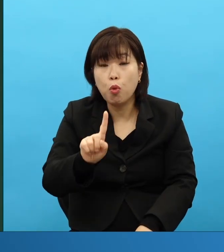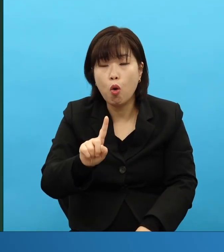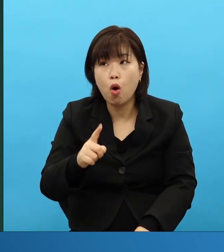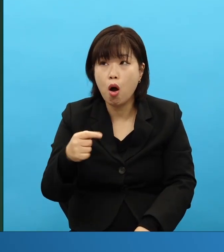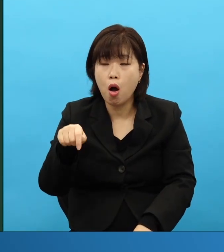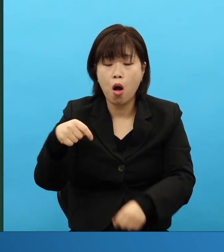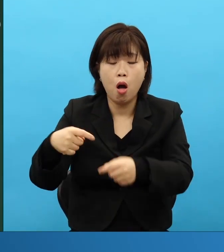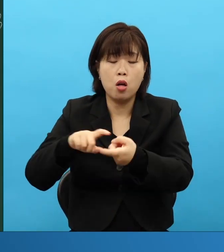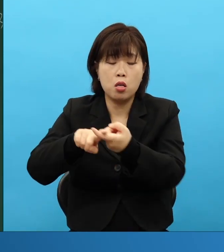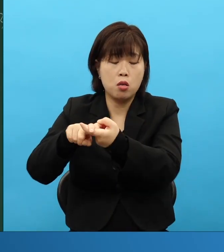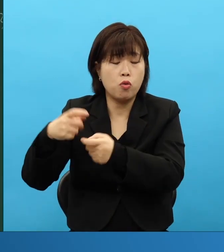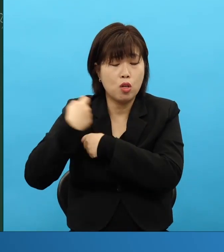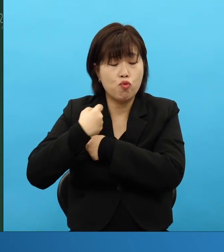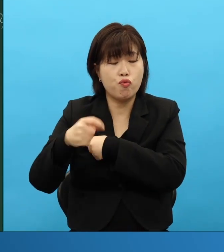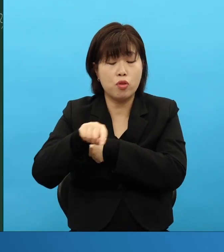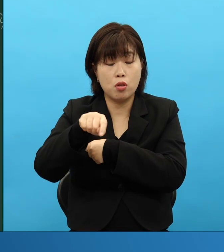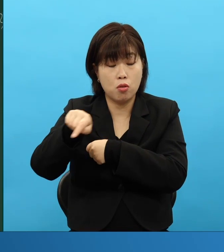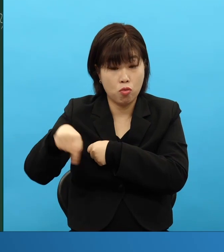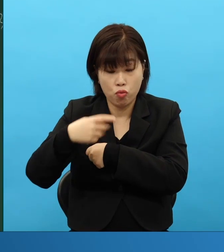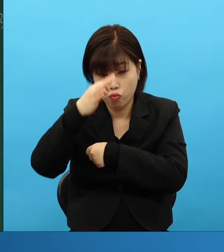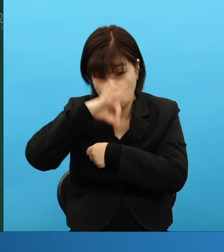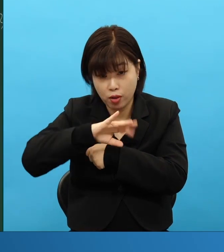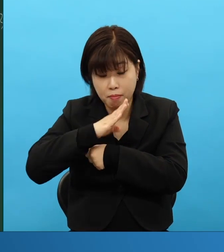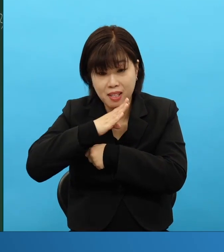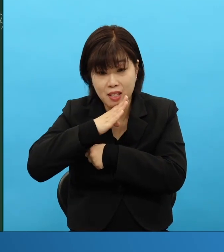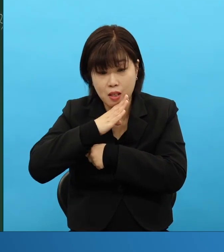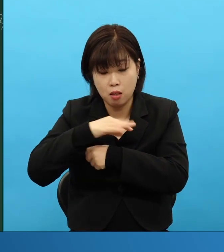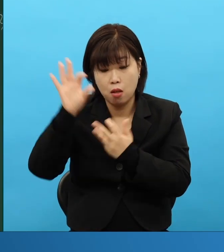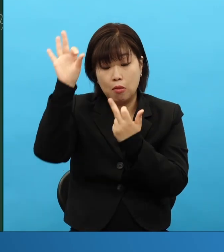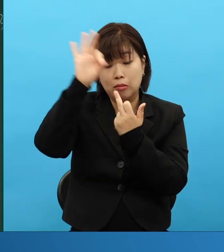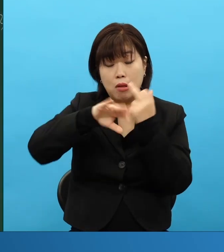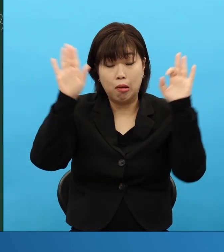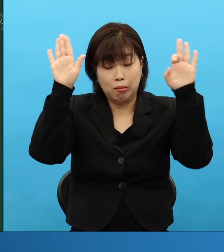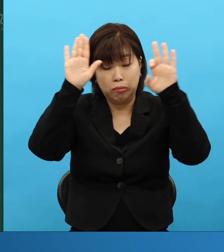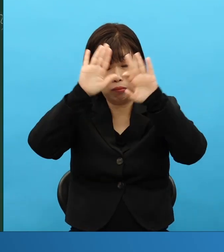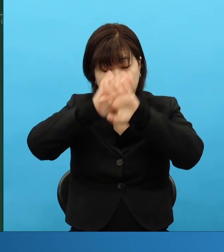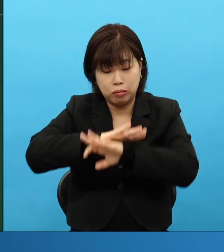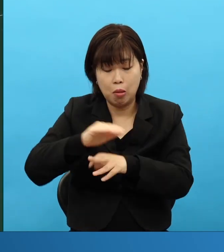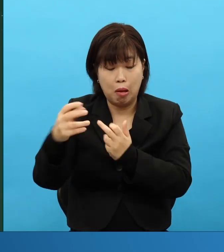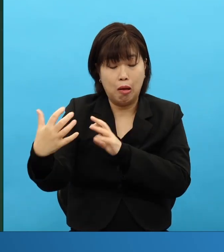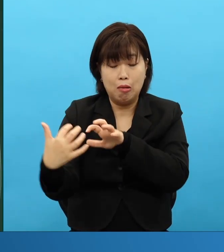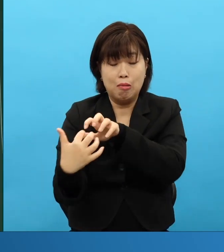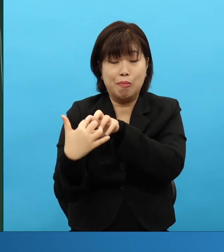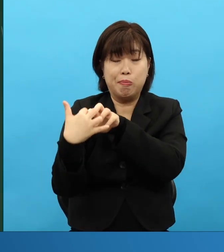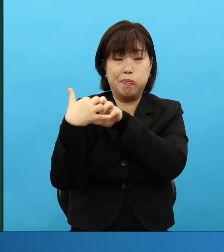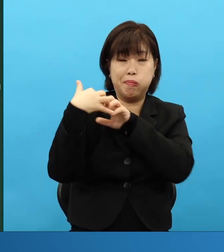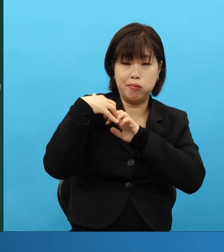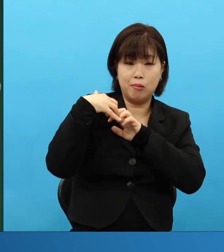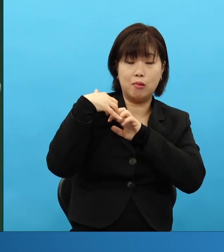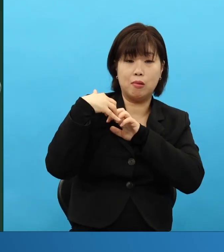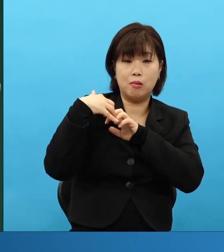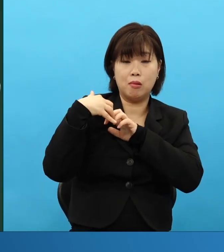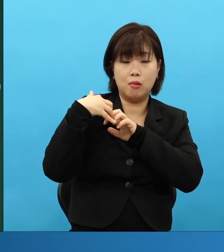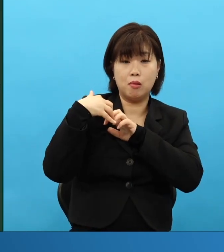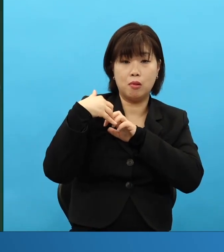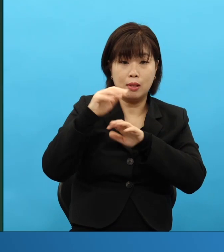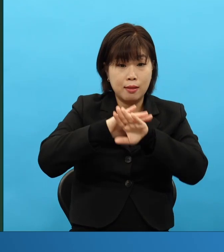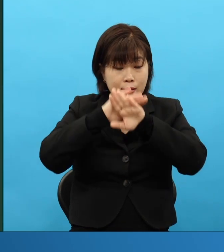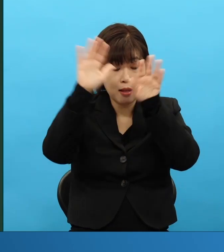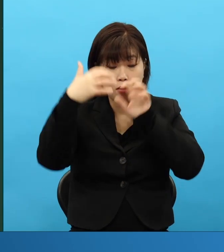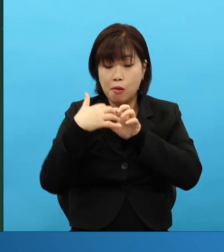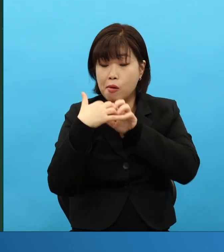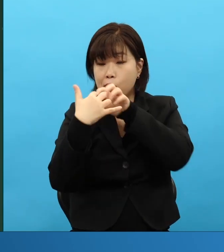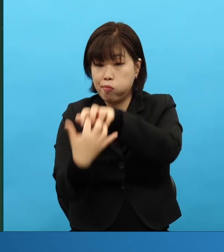stand still. 과학적으로 말하면 지구가 멈춘 거죠. And but scientifically speaking, the earth stood still. 무디 과학원에서 확인해냈어요. And the